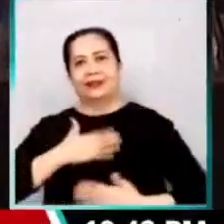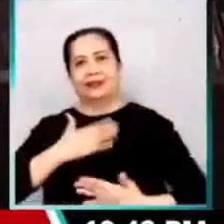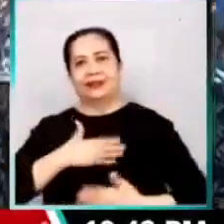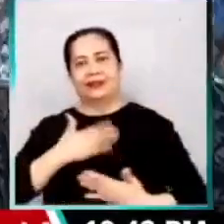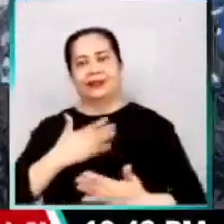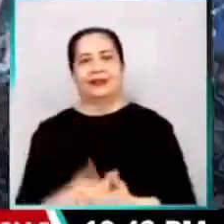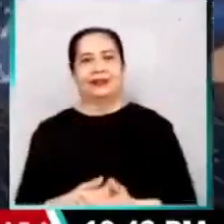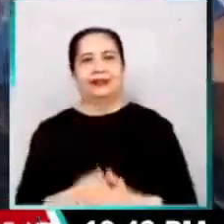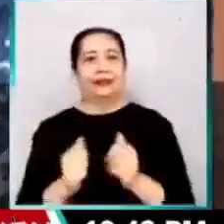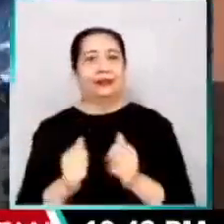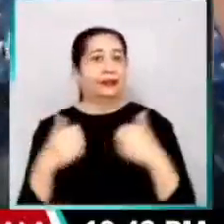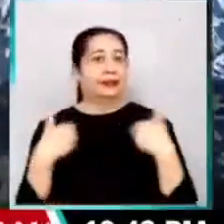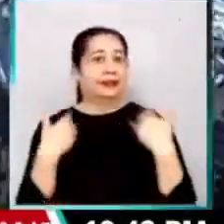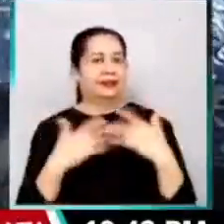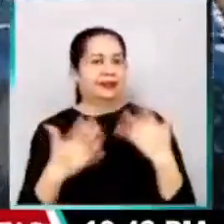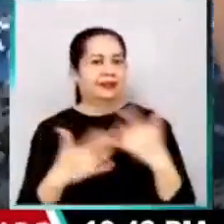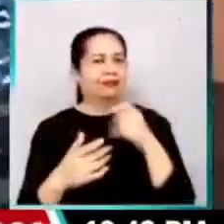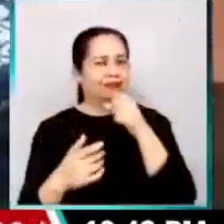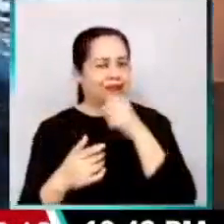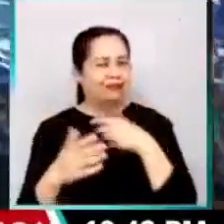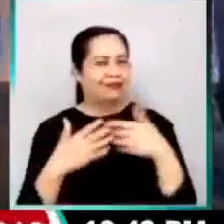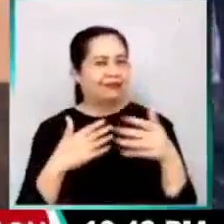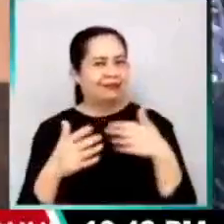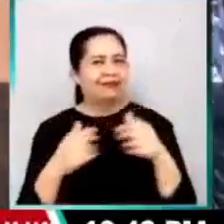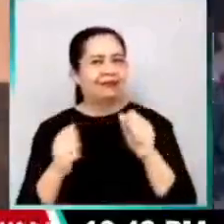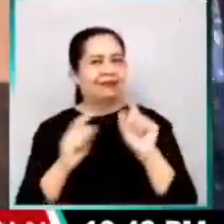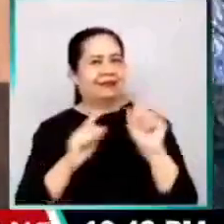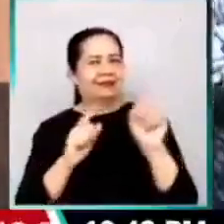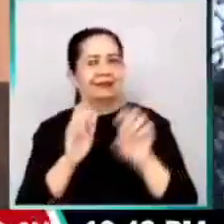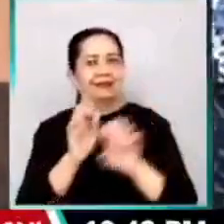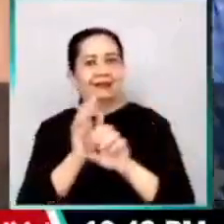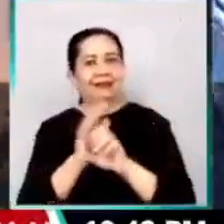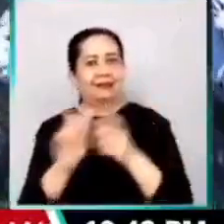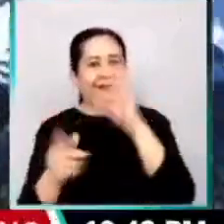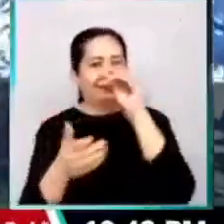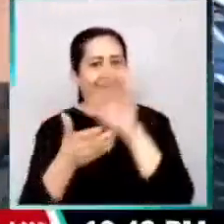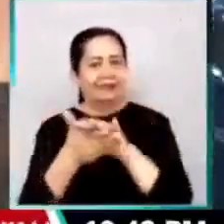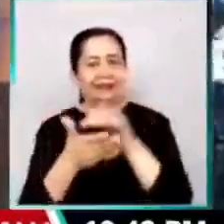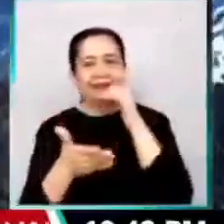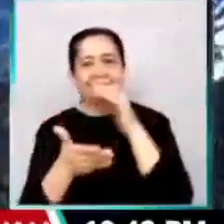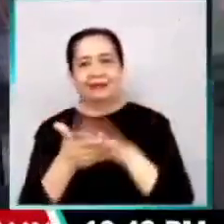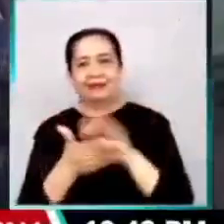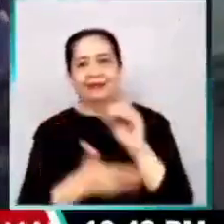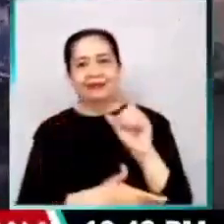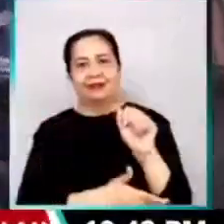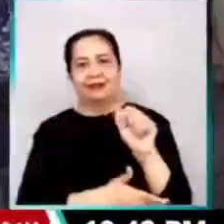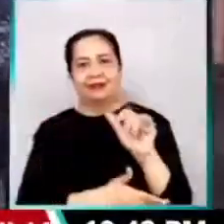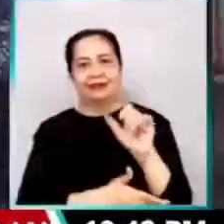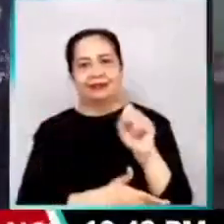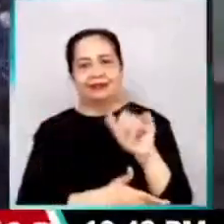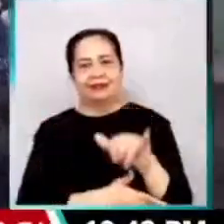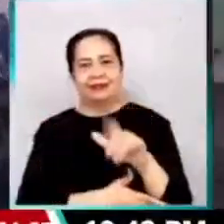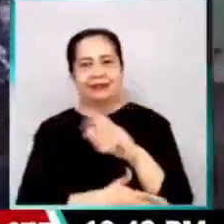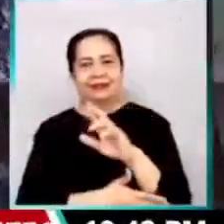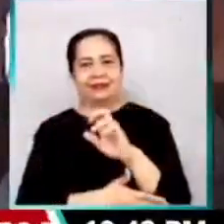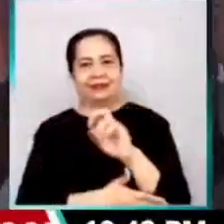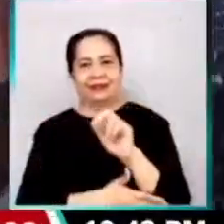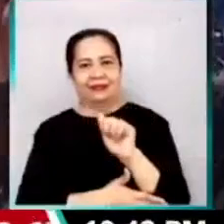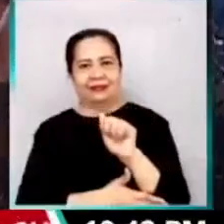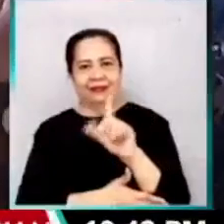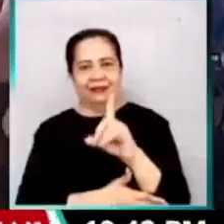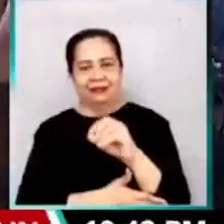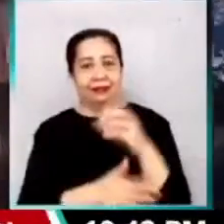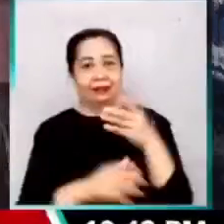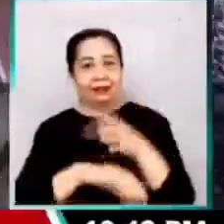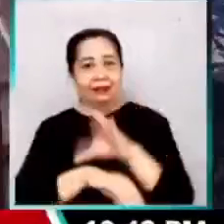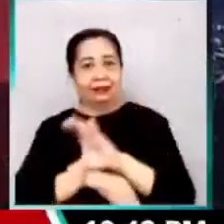young at heart, dinarayo rin ito. Tulad na lamang ng mag-asawang sina Dalisay at Reynaldo Felizardo. Pagkatapos magsimba, dito